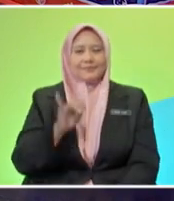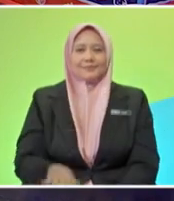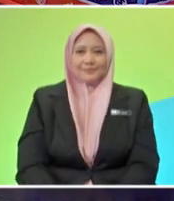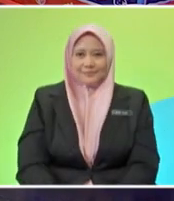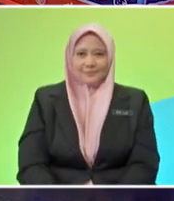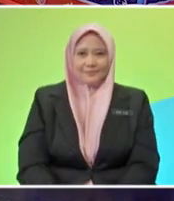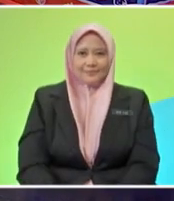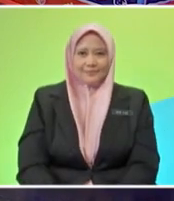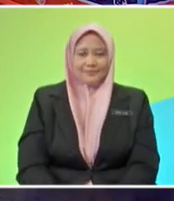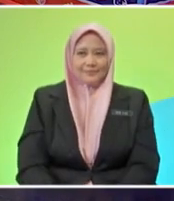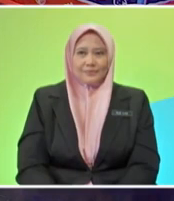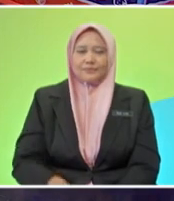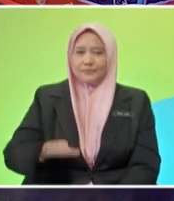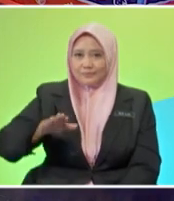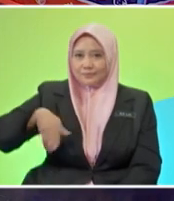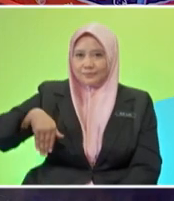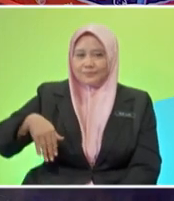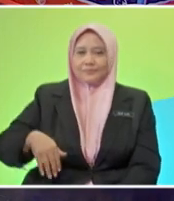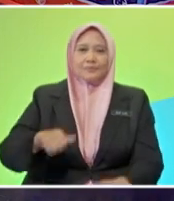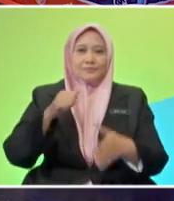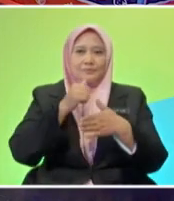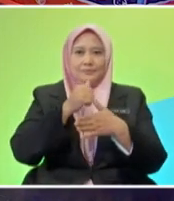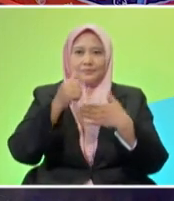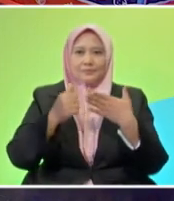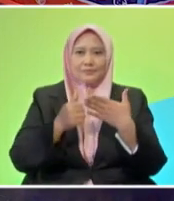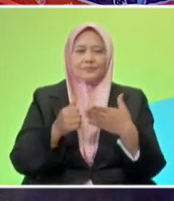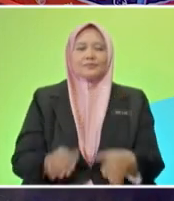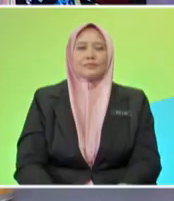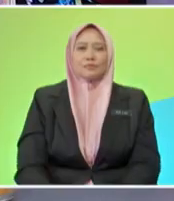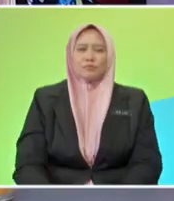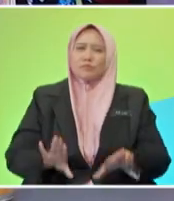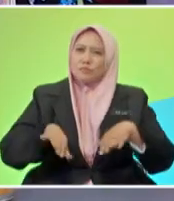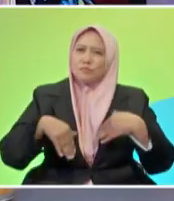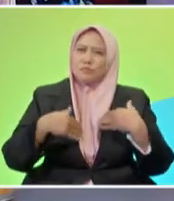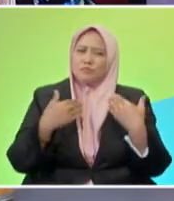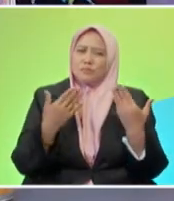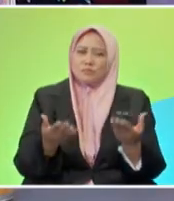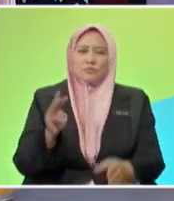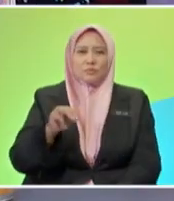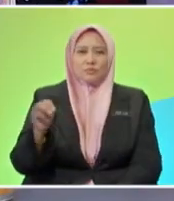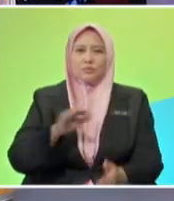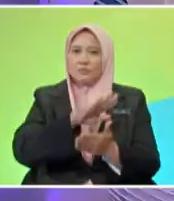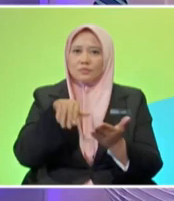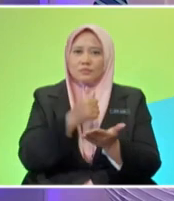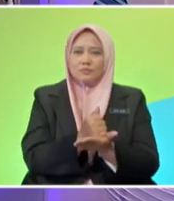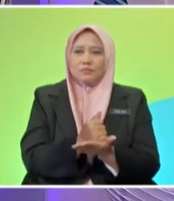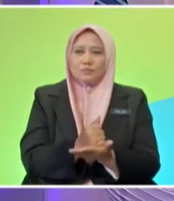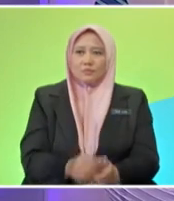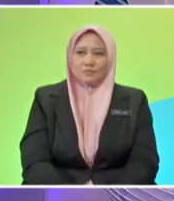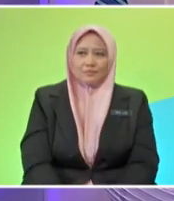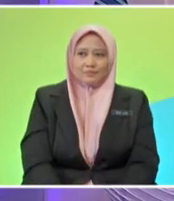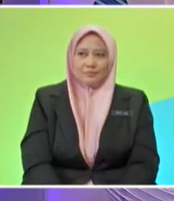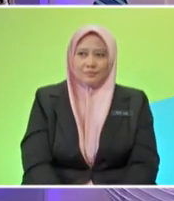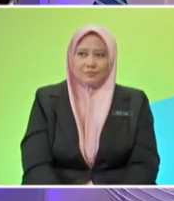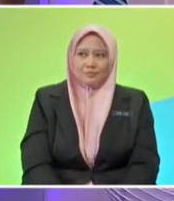Alam Selangor. Sebelum kita akhiri, saya nak tanya cikgu bagaimana dengan prestasi murid-murid kita pada hari ini? Mudah saja. Tadi